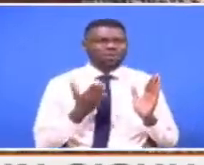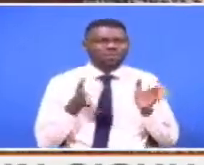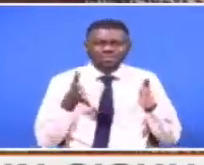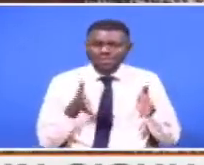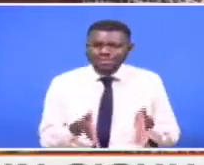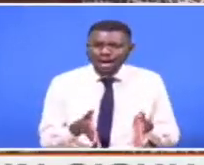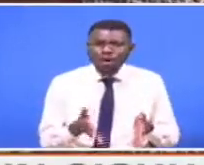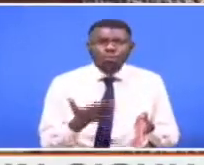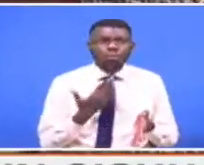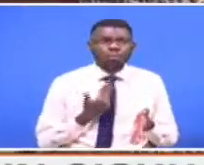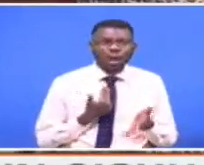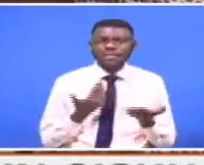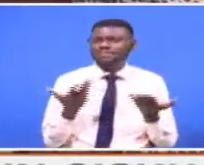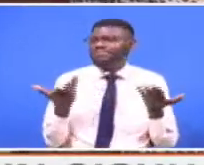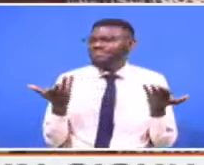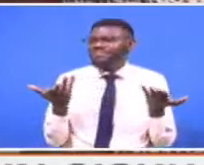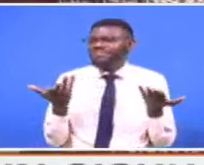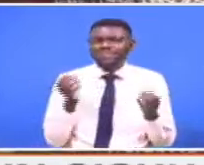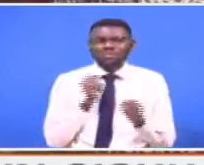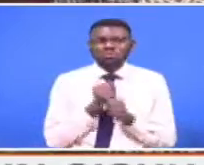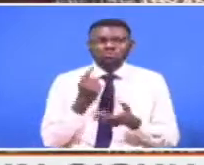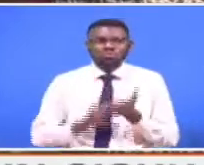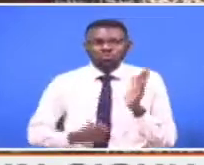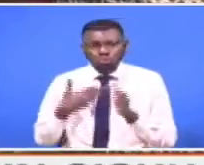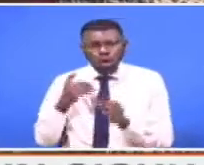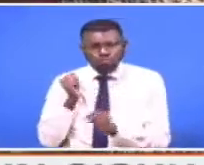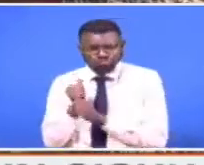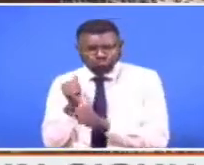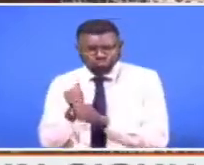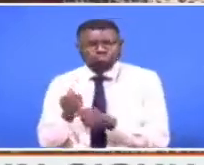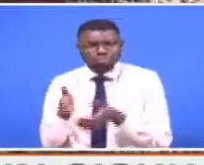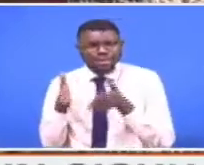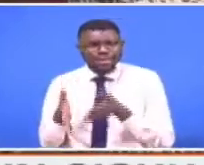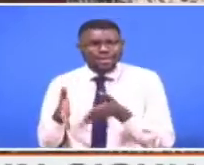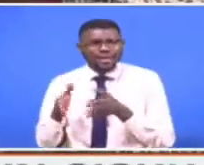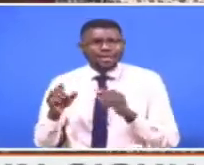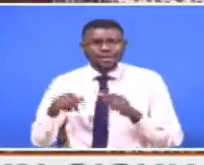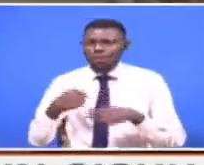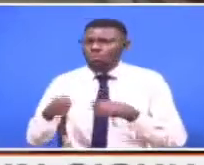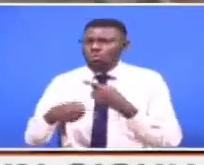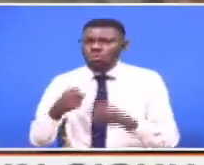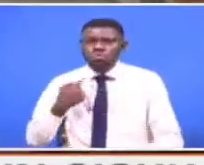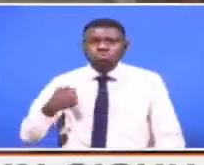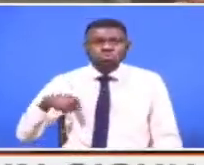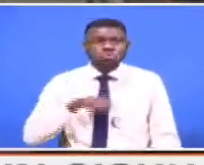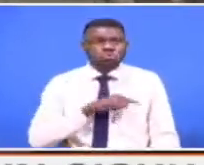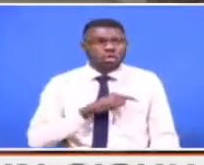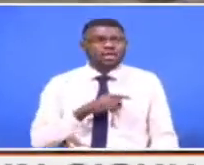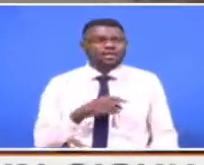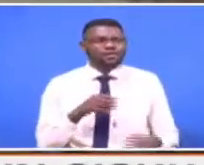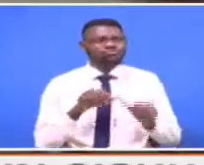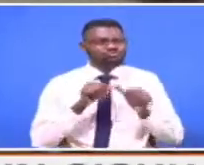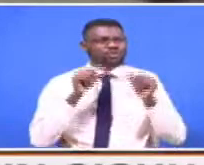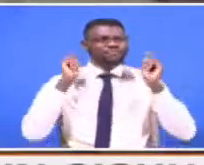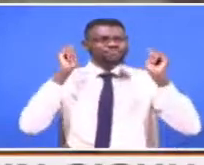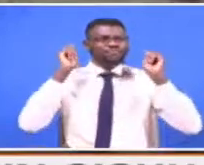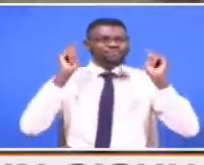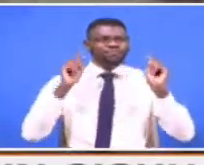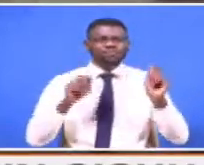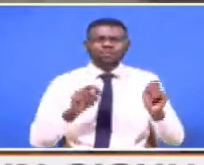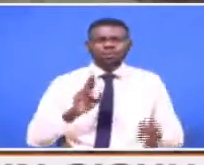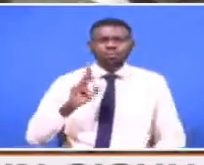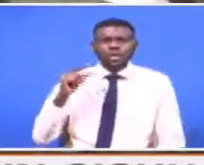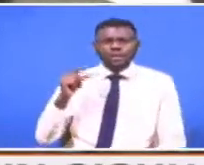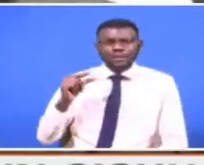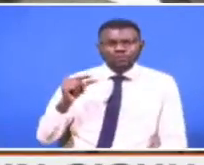Tupaki nyumbani. Tufanye gasi yetu hapa nyumbani. We shall not go anywhere. But Uasin Gishu imekuwa ni hotbed